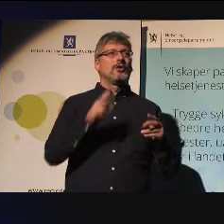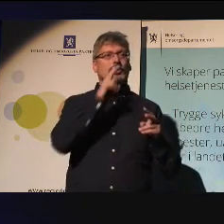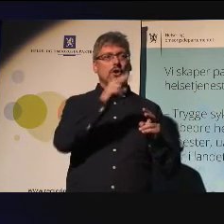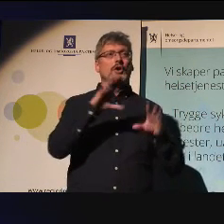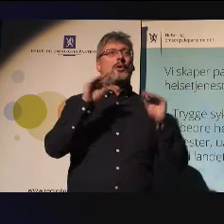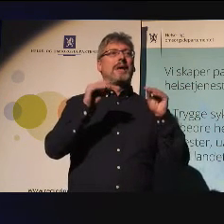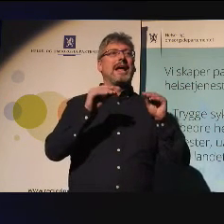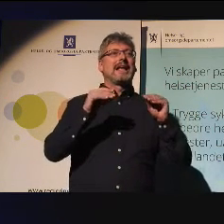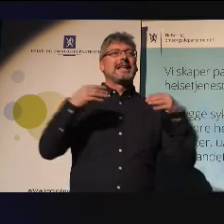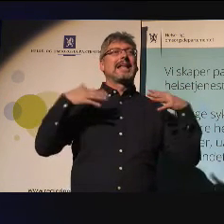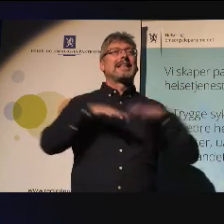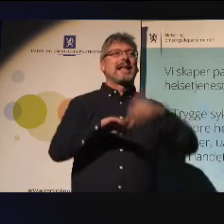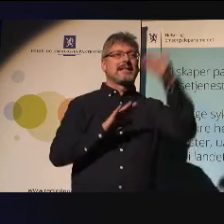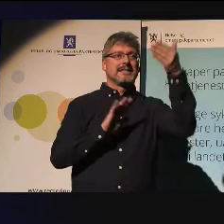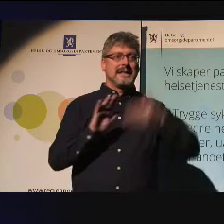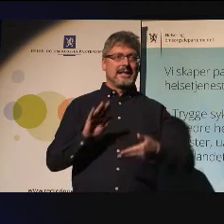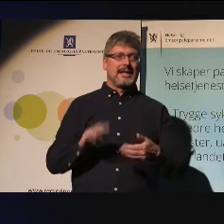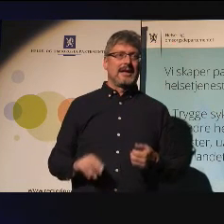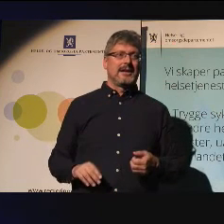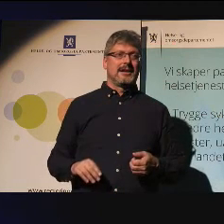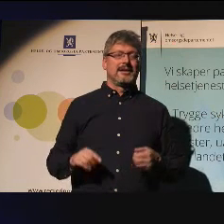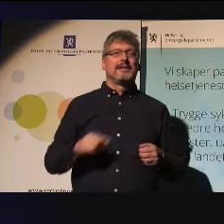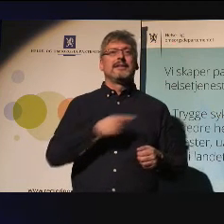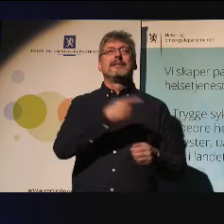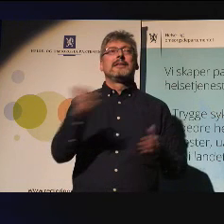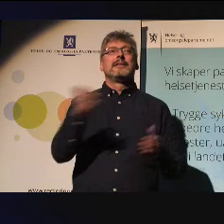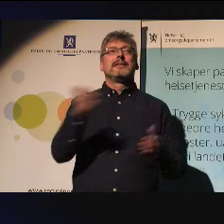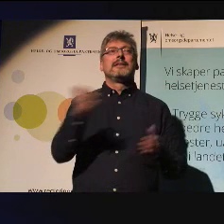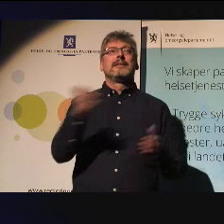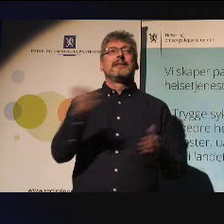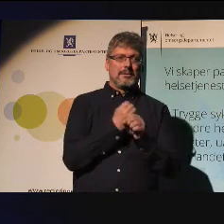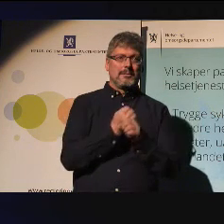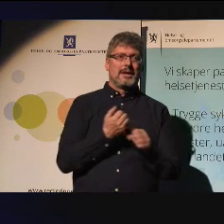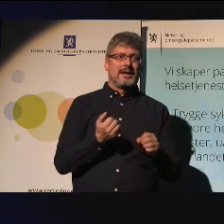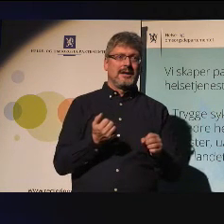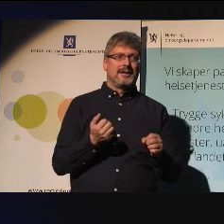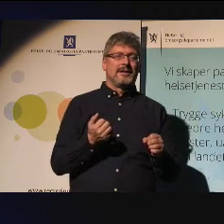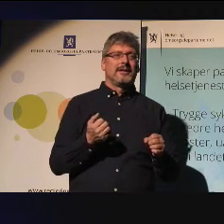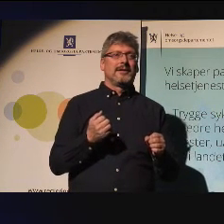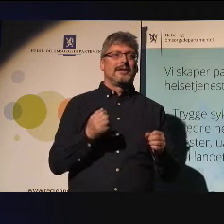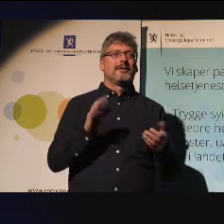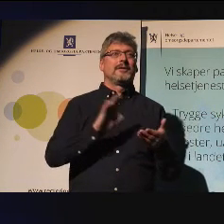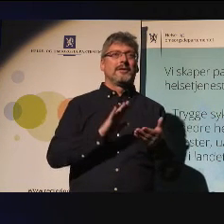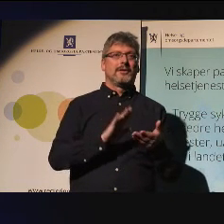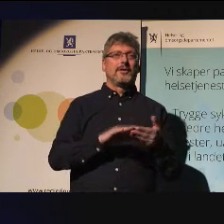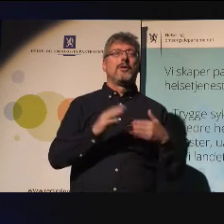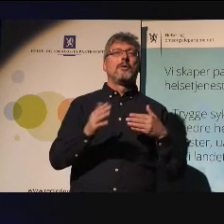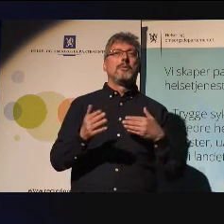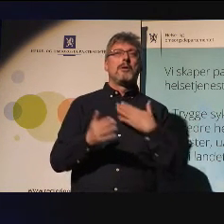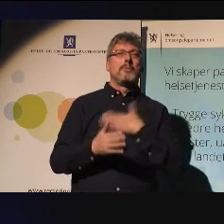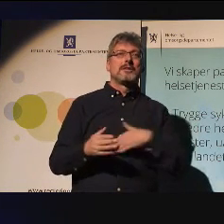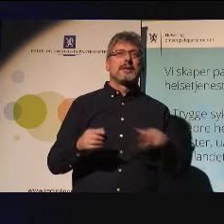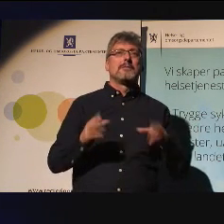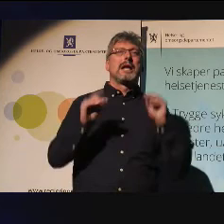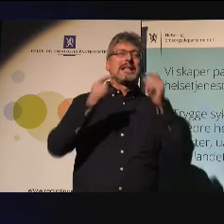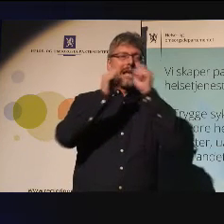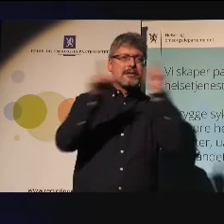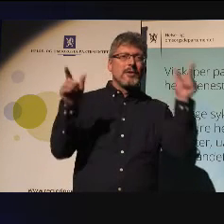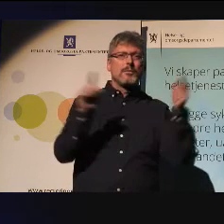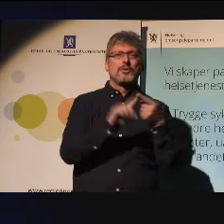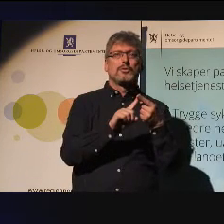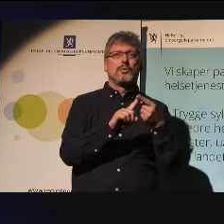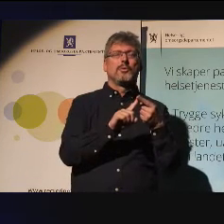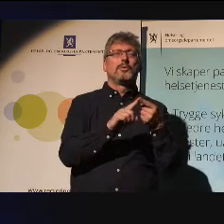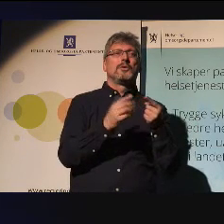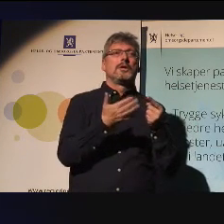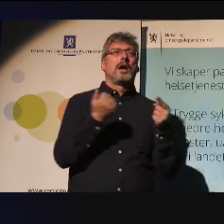nettsider. Og de har samarbeidet om å gjøre de mer pasientvennlige. Helhetlig informasjon